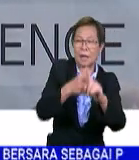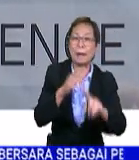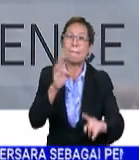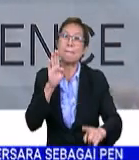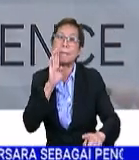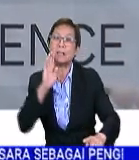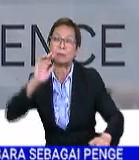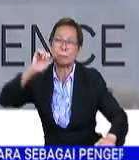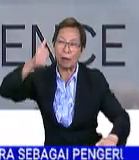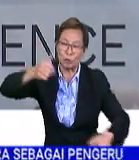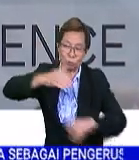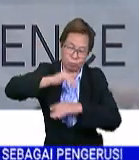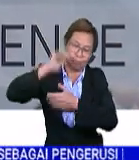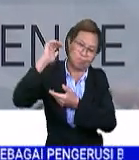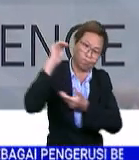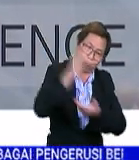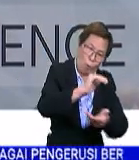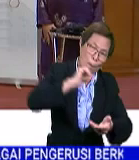Belgium esok.